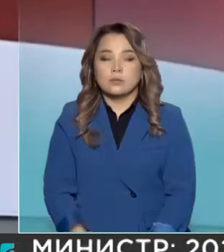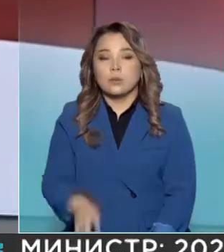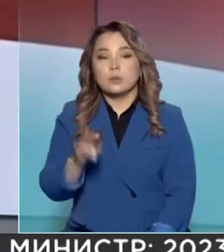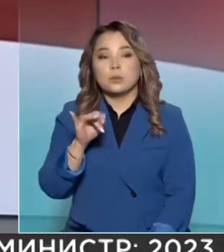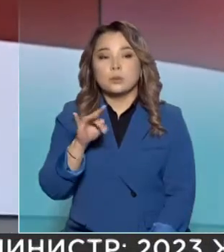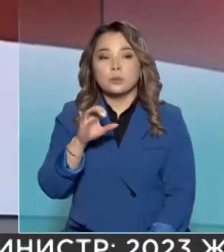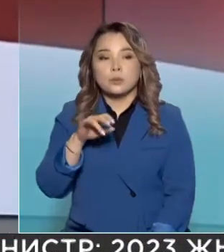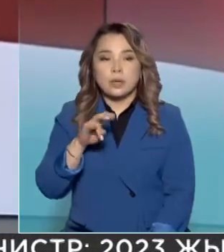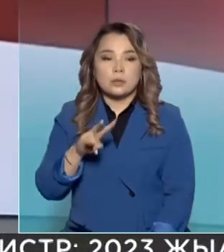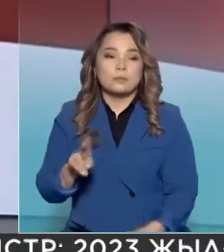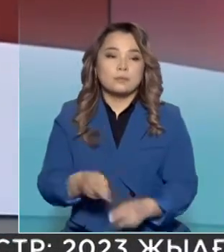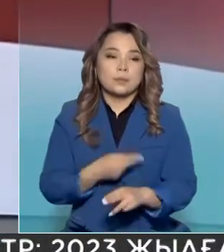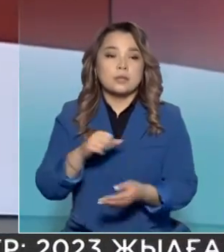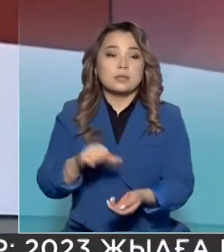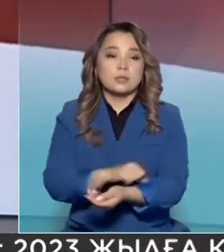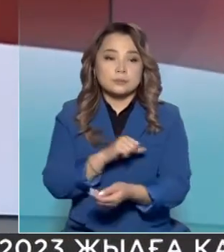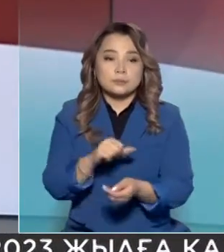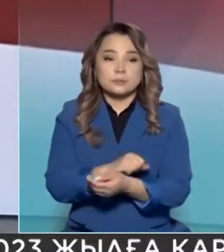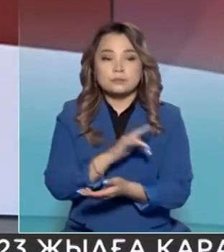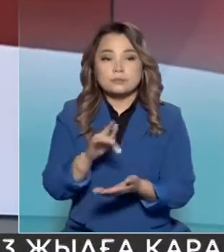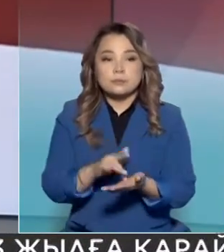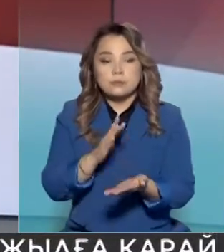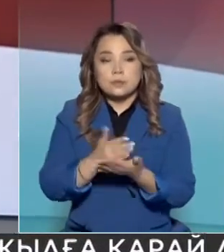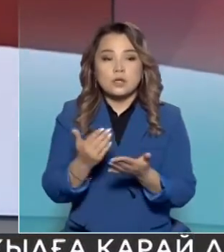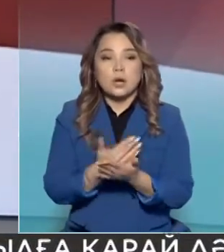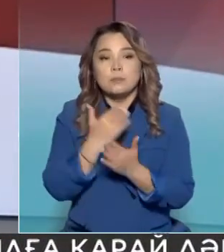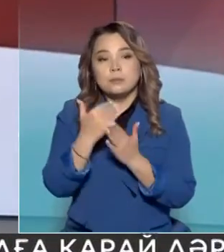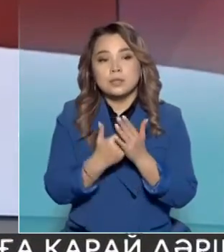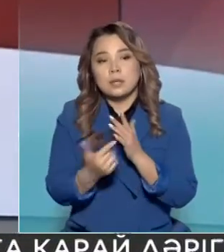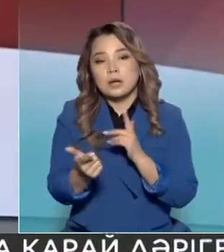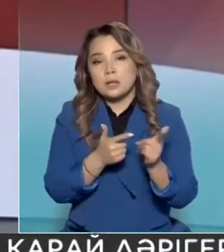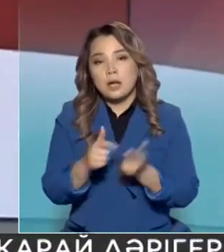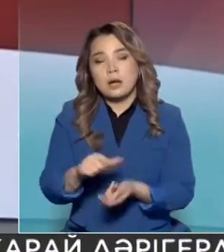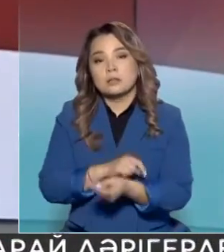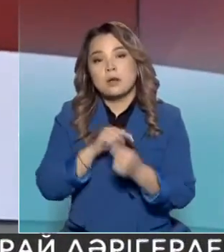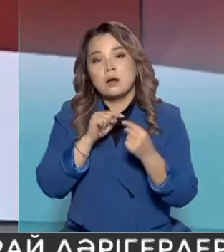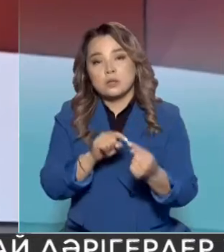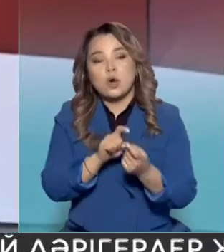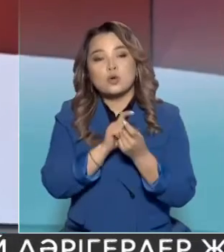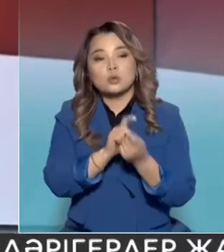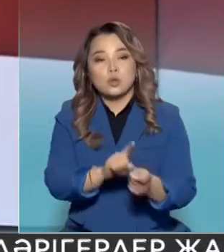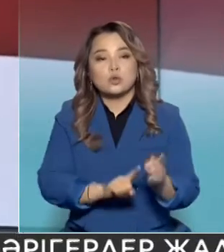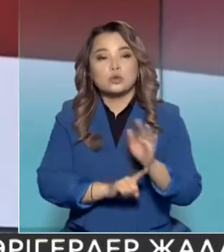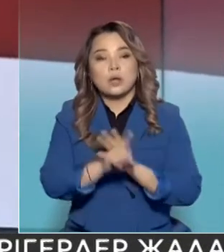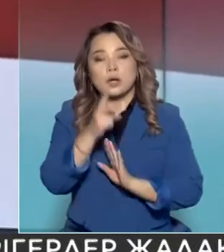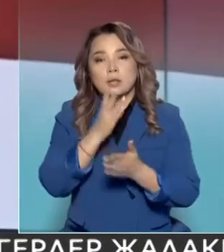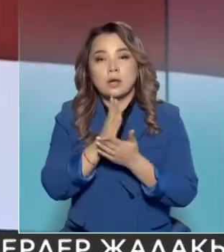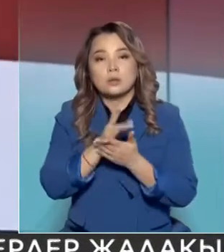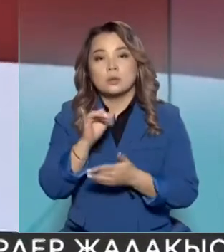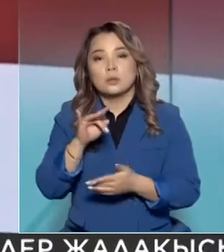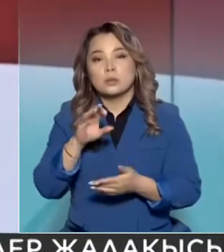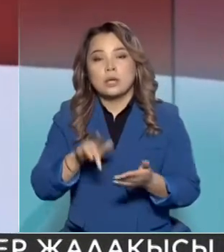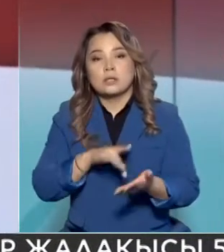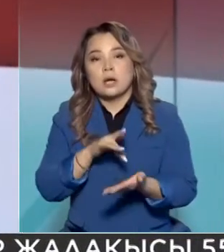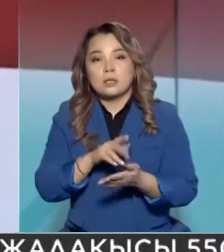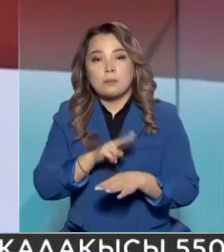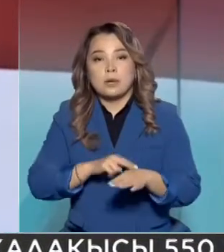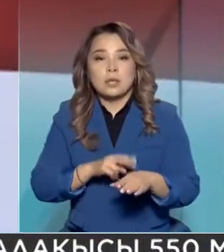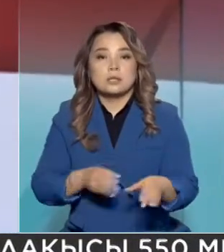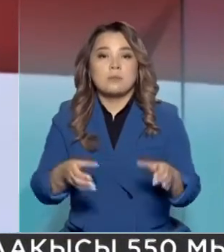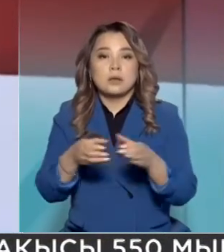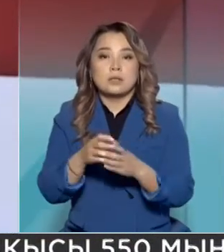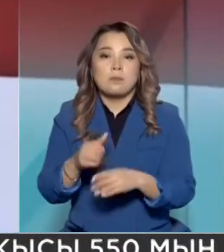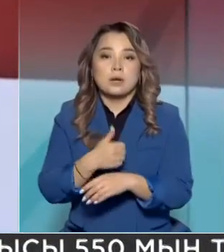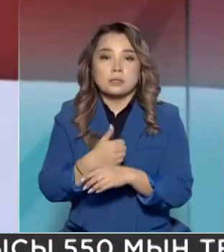Нұрсұлтан есірткісіз қала. Елордада осындай атаумен жаңа бағдарлама әзірленіп, есірткіге қарсы күрес күшейді. Бұл туралы Нұрсұлтан қалалық полиция